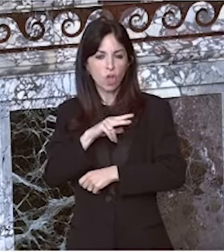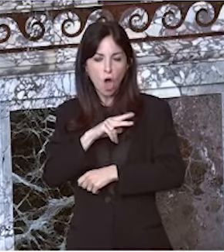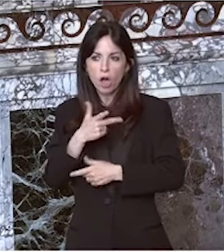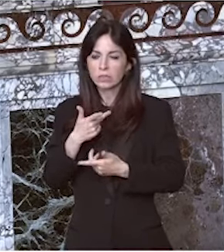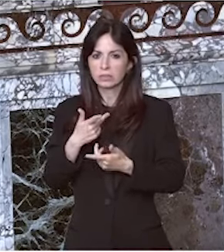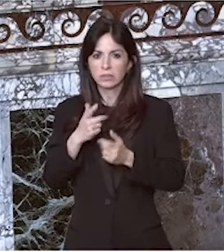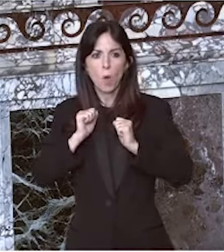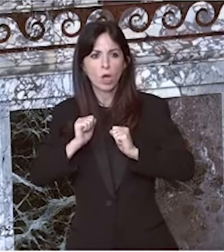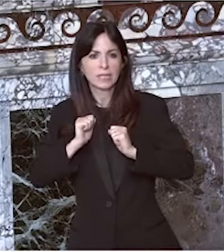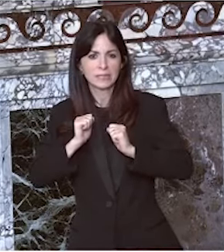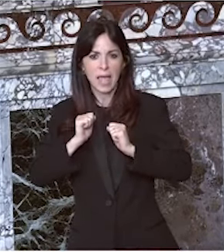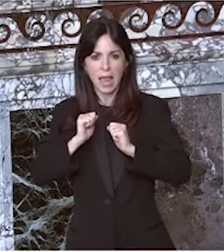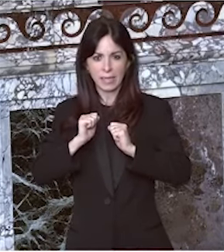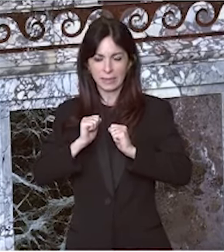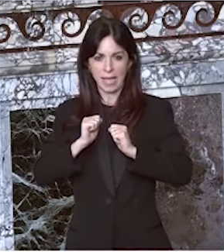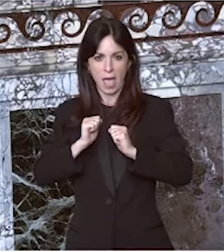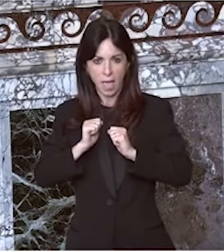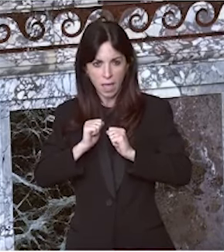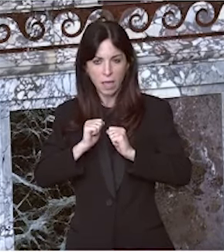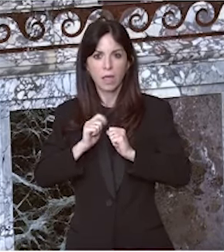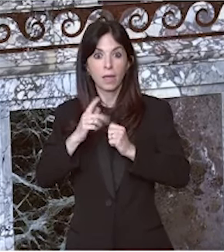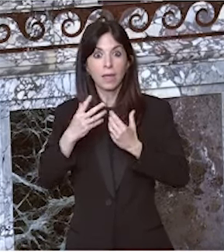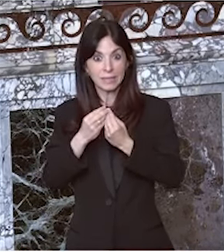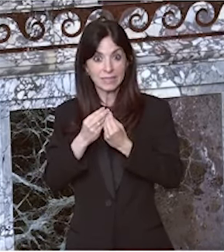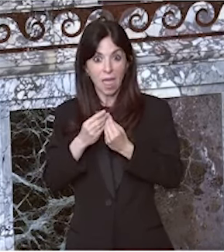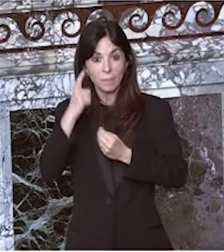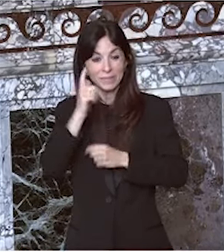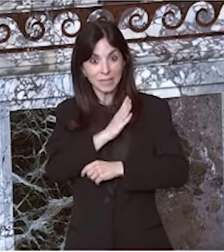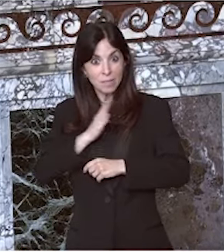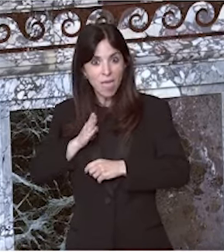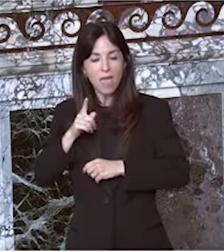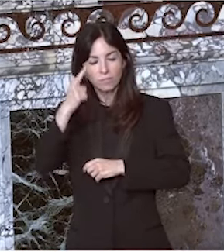le nostre potenzialità, che insieme agli altri Stati membri ha